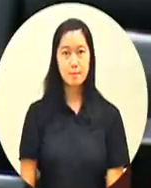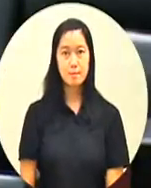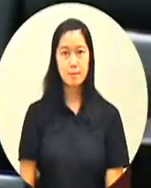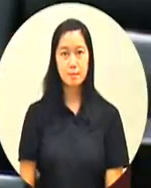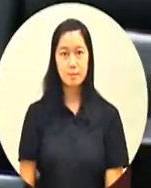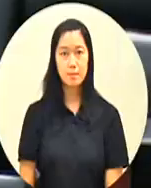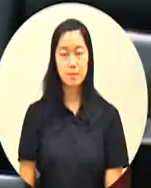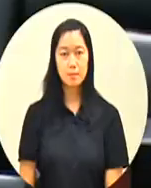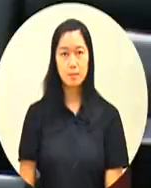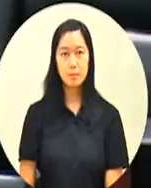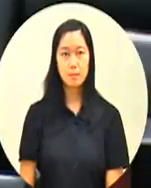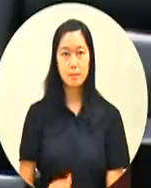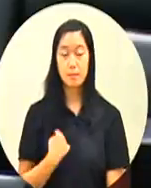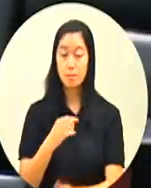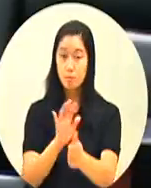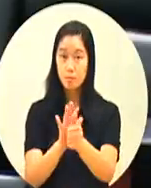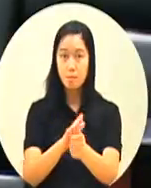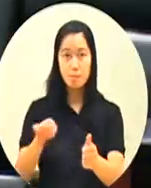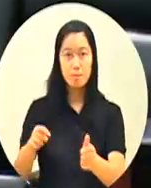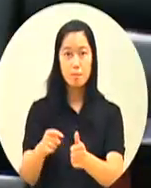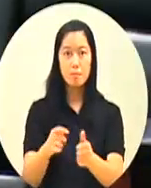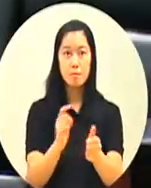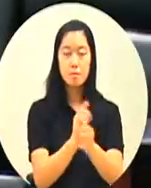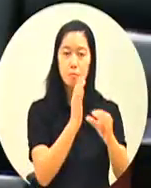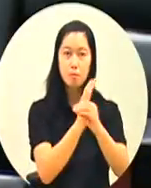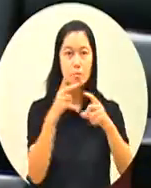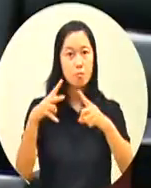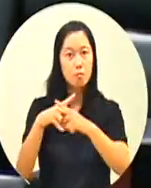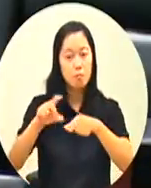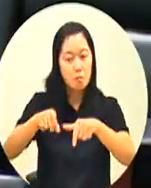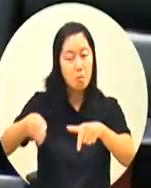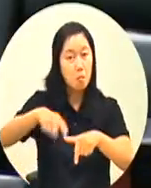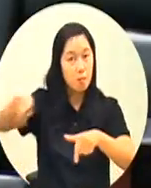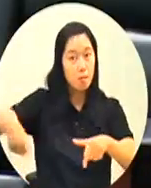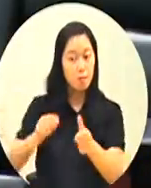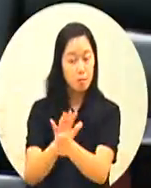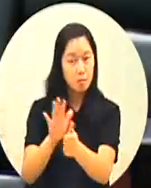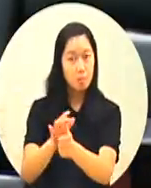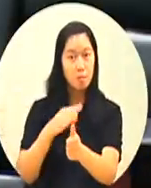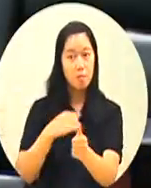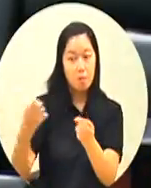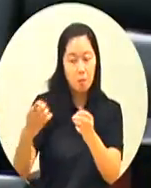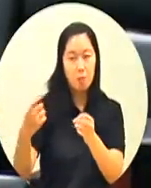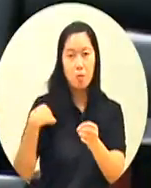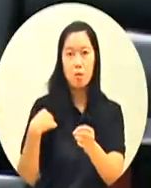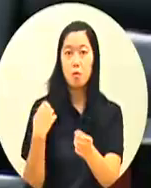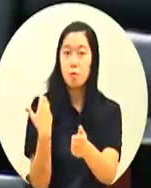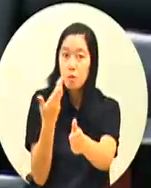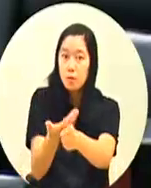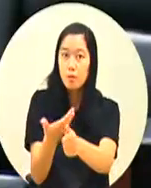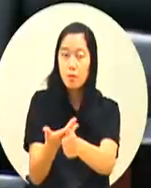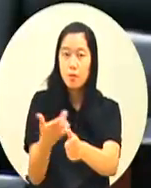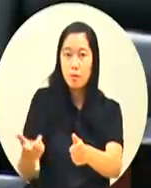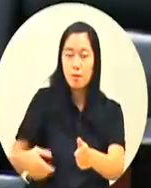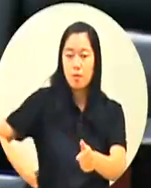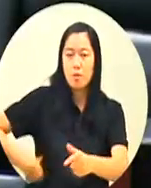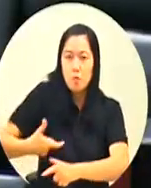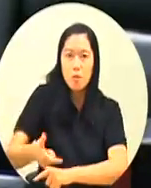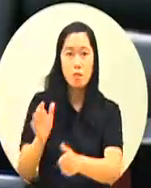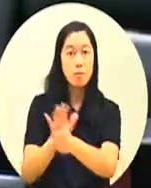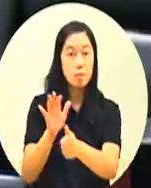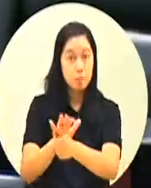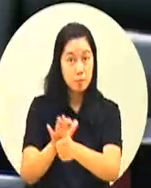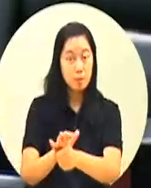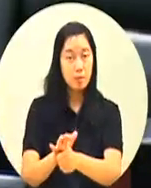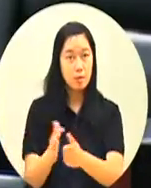在扶植这一些比较小的产业，其实我们都会谈到怎么样有适当的经费去支持他们，所